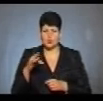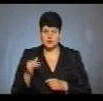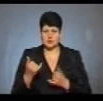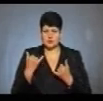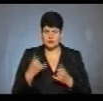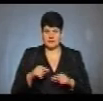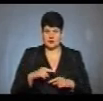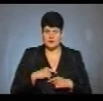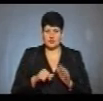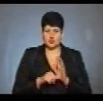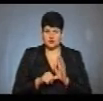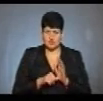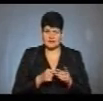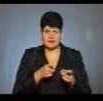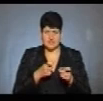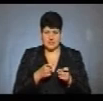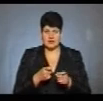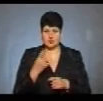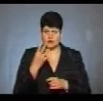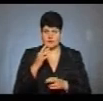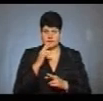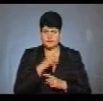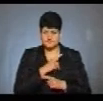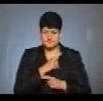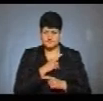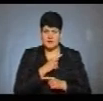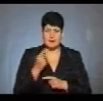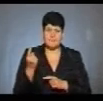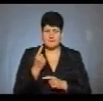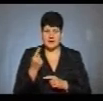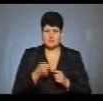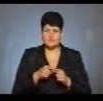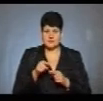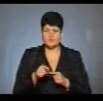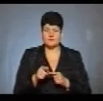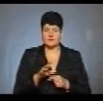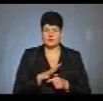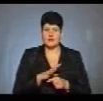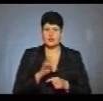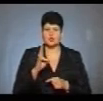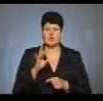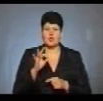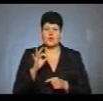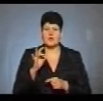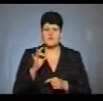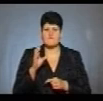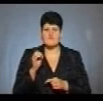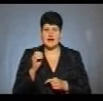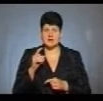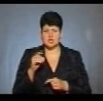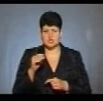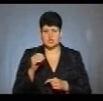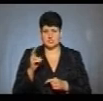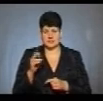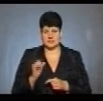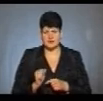сьогодні фінішувала 6-ю, відстрілялася із 4 промахами. Першою у цій гонці сьогодні стала норвежка Каролін Ердаль, повідомив президент